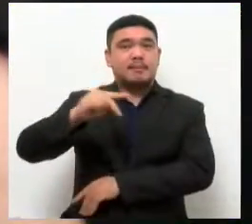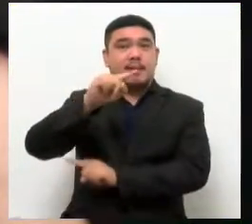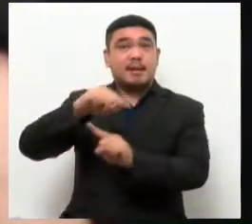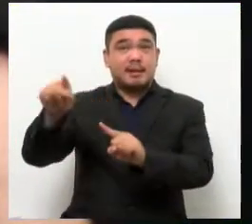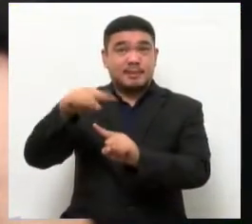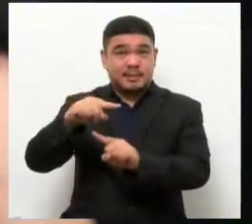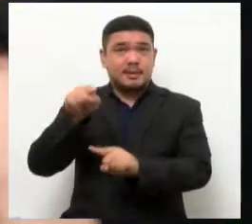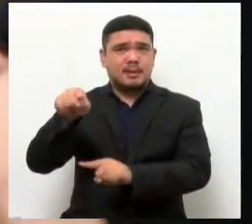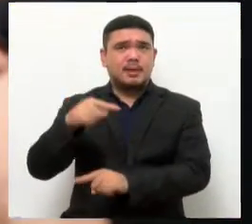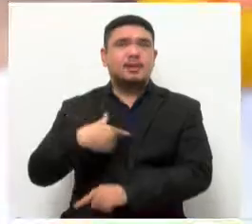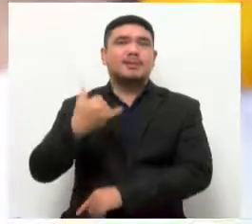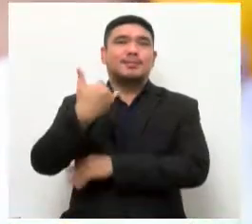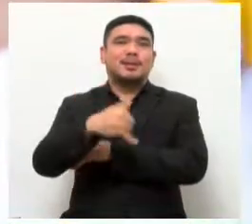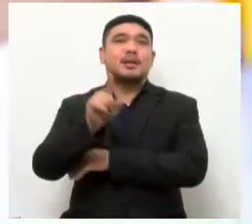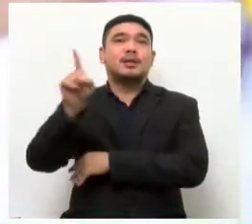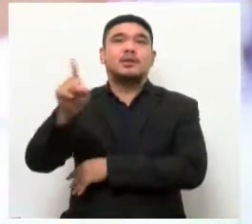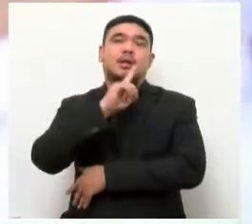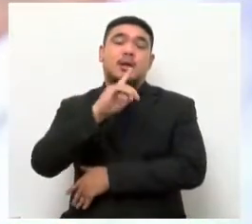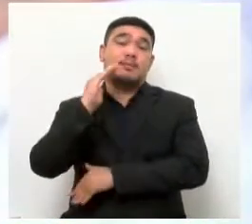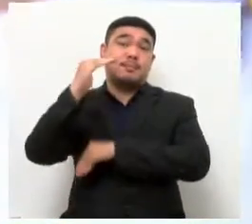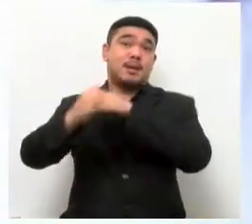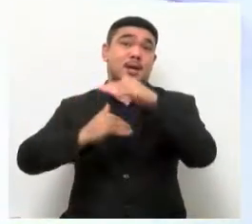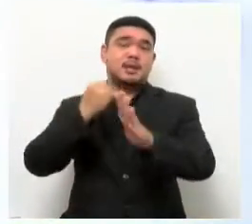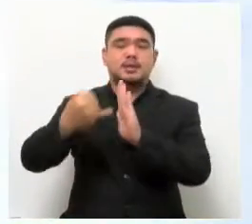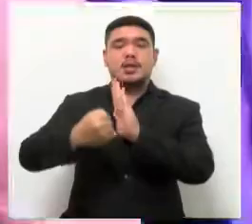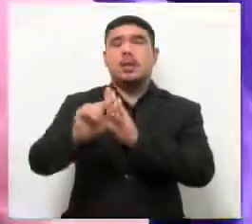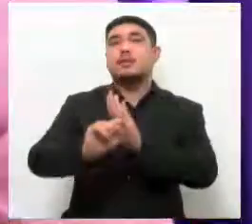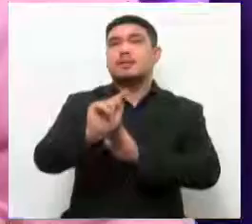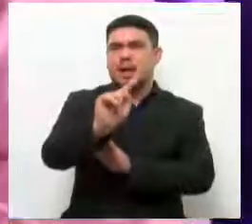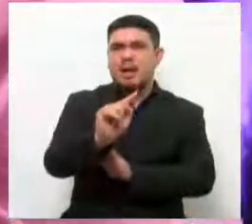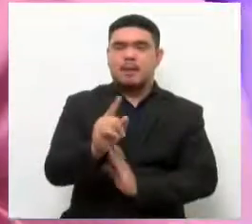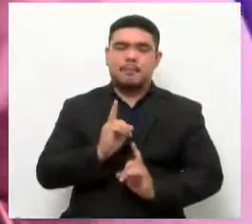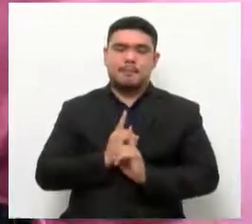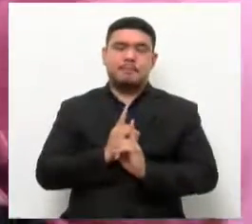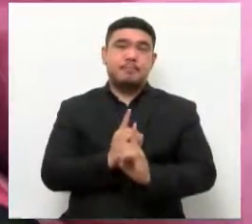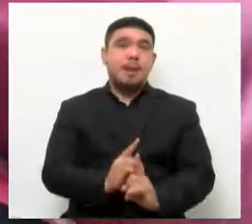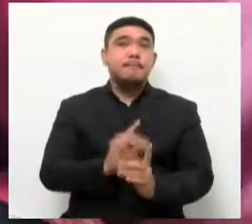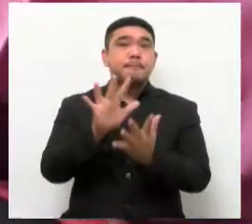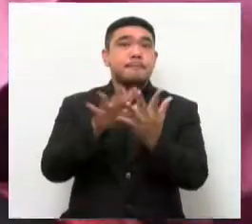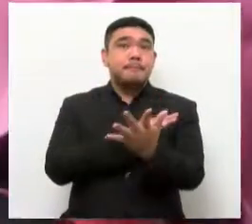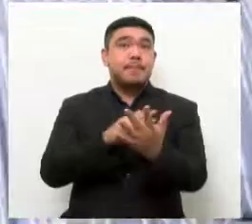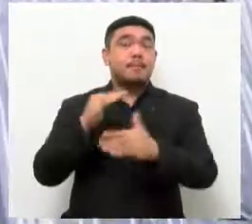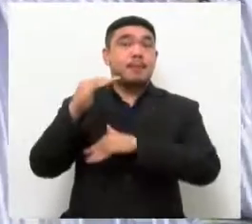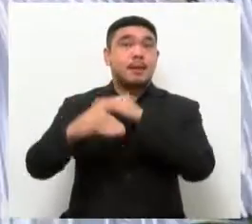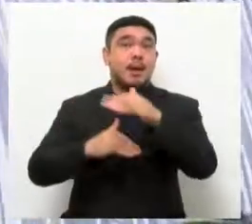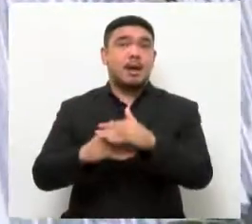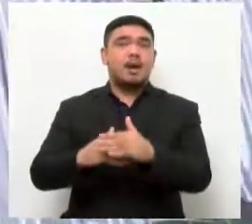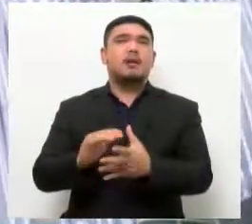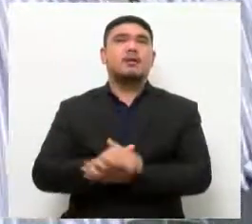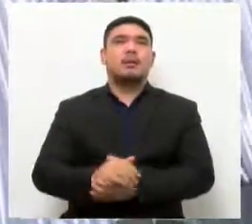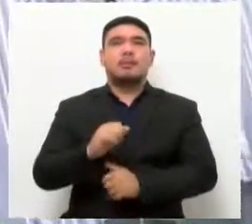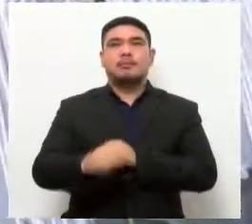างขีดความสามารถเพื่อตอบสนองการพัฒนาจังหวัดตากตามแผนพัฒนาการศึกษาจังหวัดตากพุทธศักรา